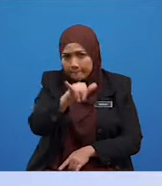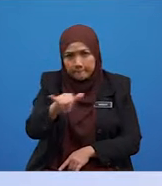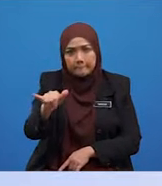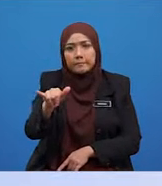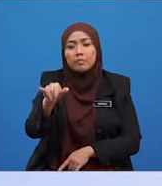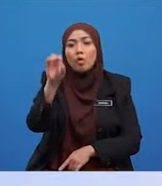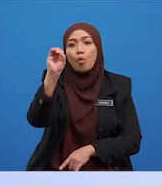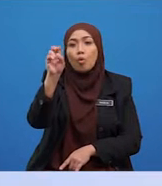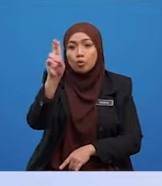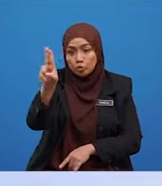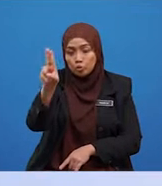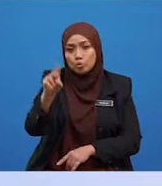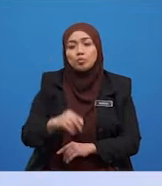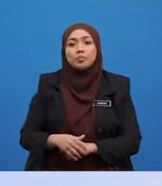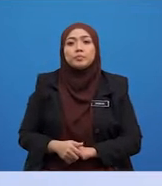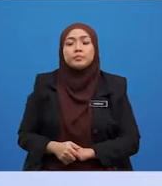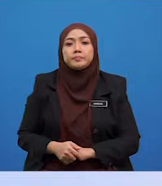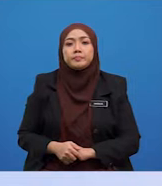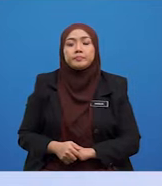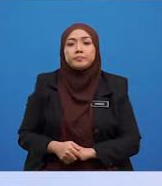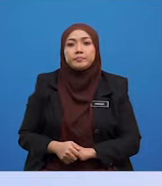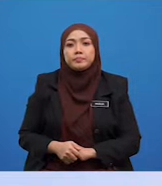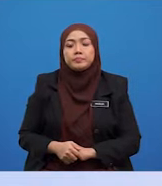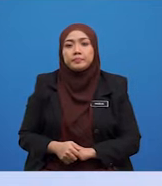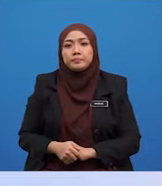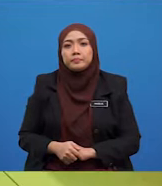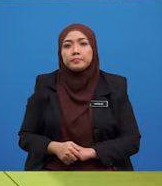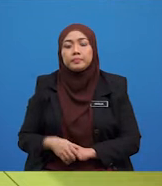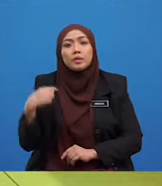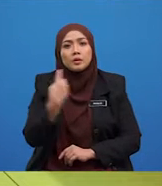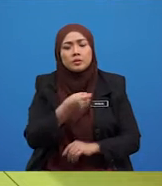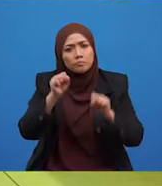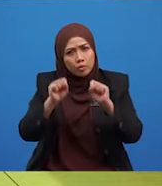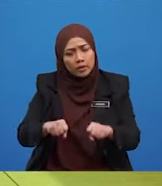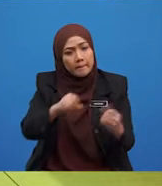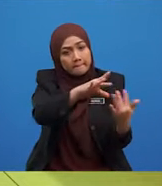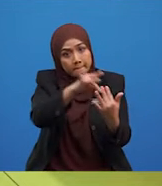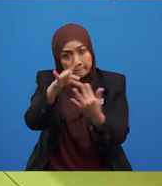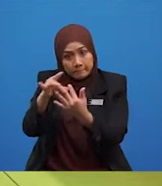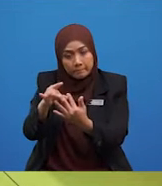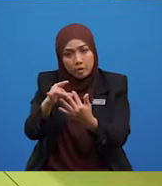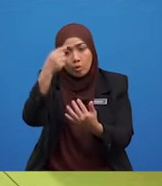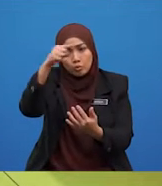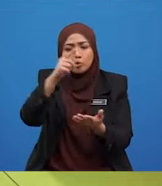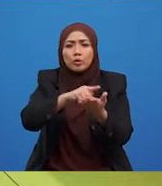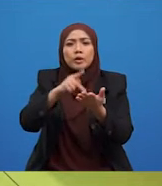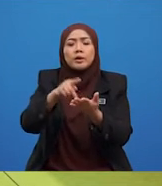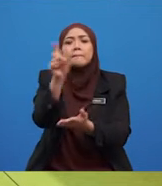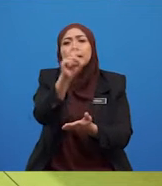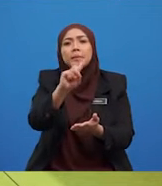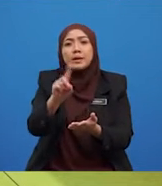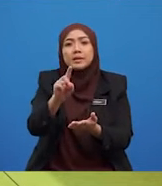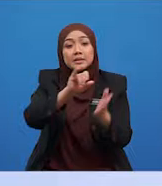sama dengan OU. Murid-murid, kita boleh memilih untuk mengira salah